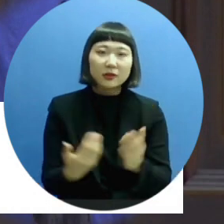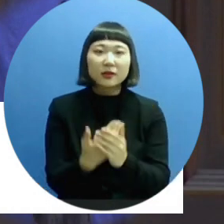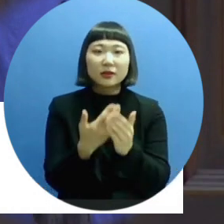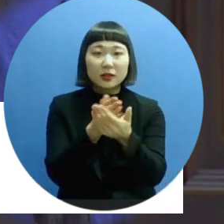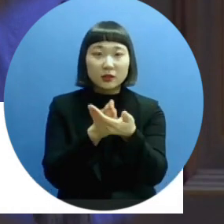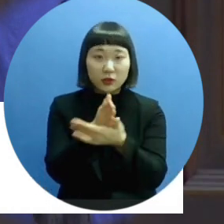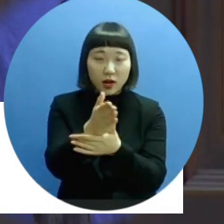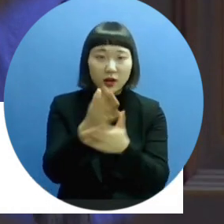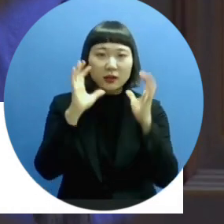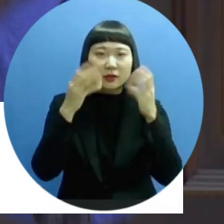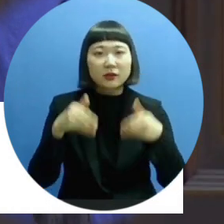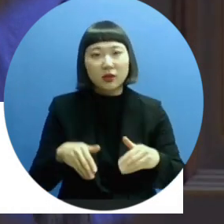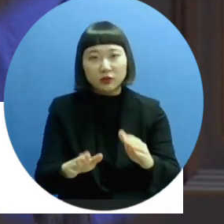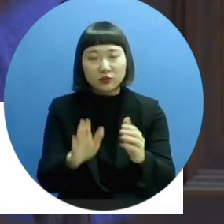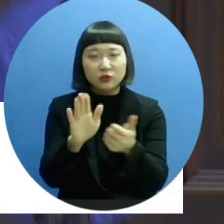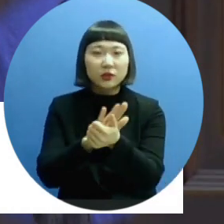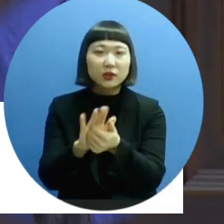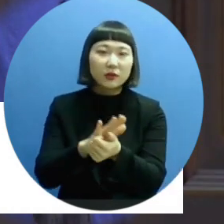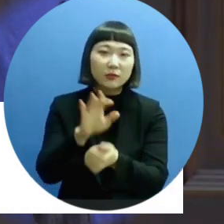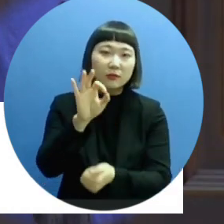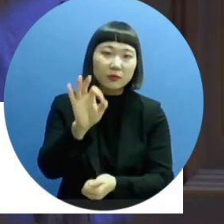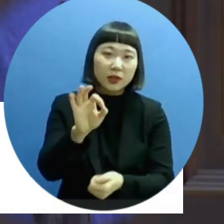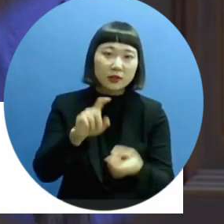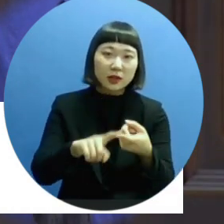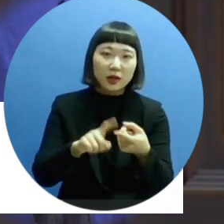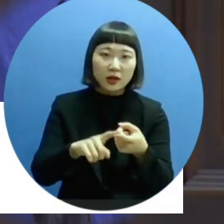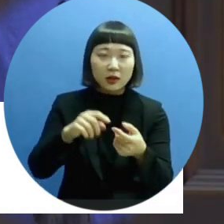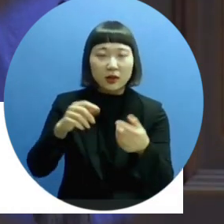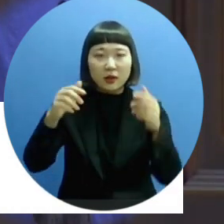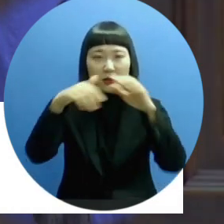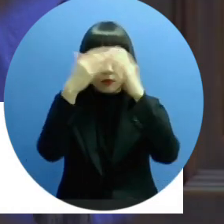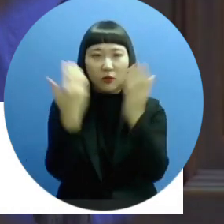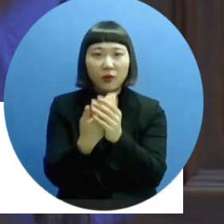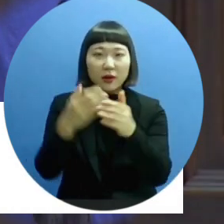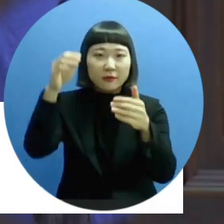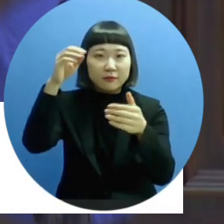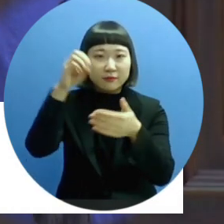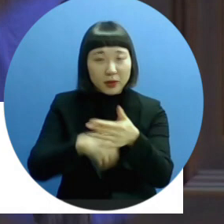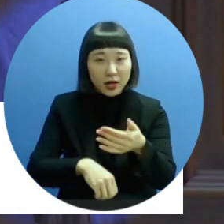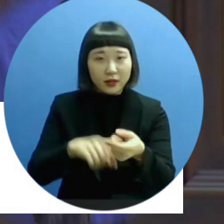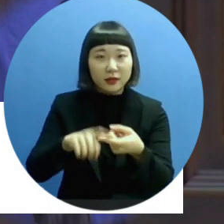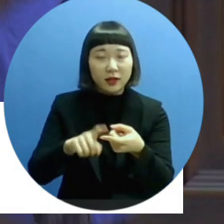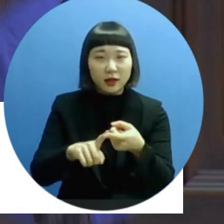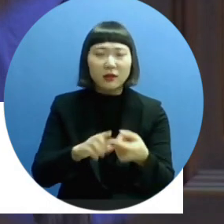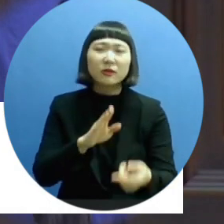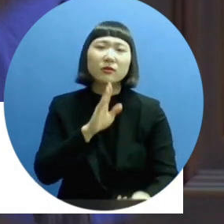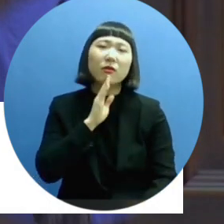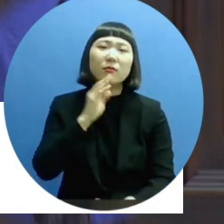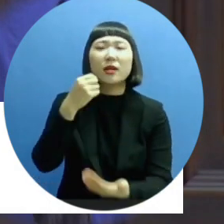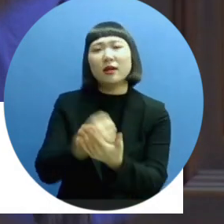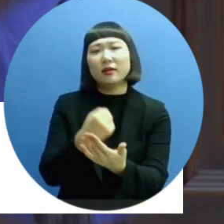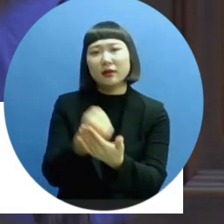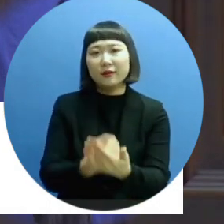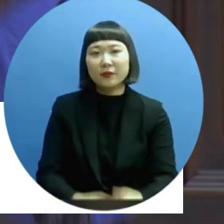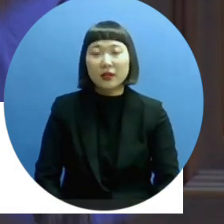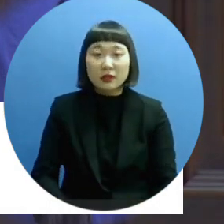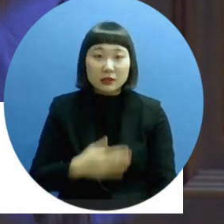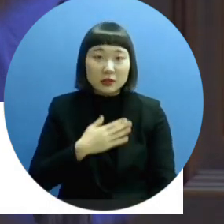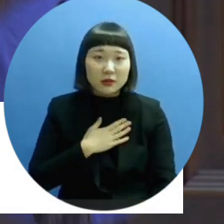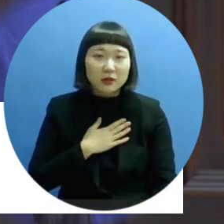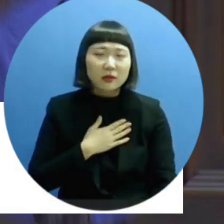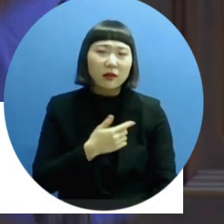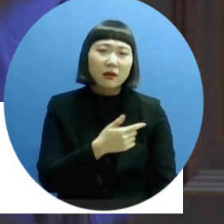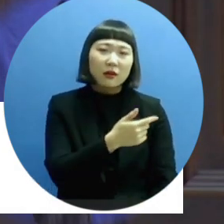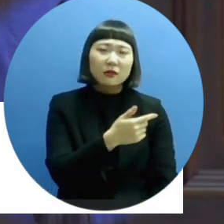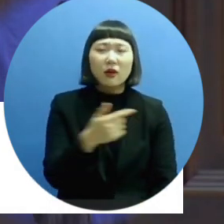전액 삭감을 유감한 표명하신 거에 대해서 정말 유감을 표합니다. 오늘 저는 참담한 심정으로 이